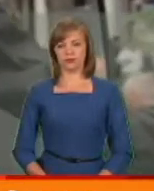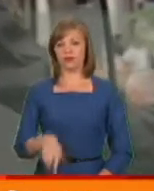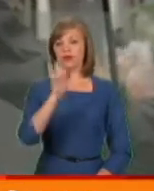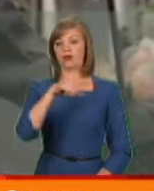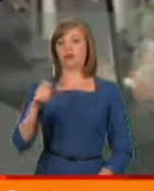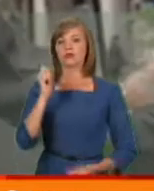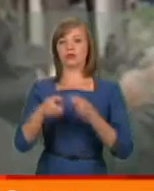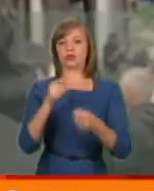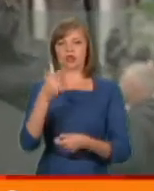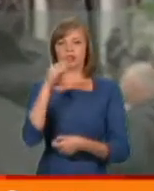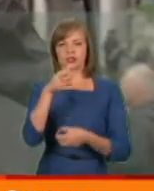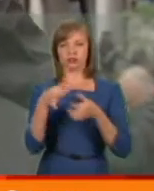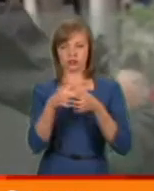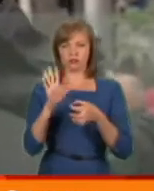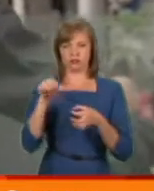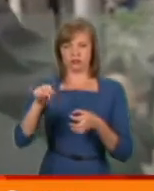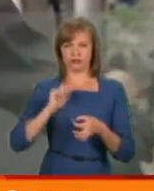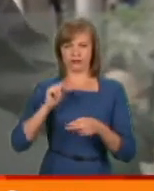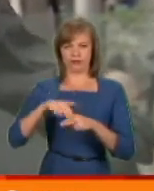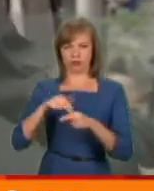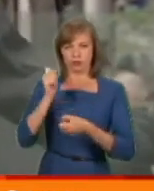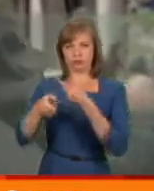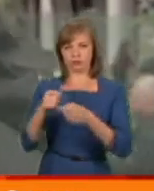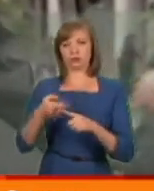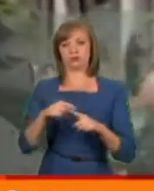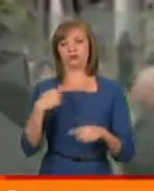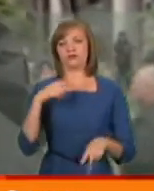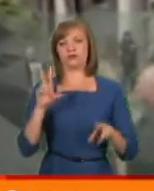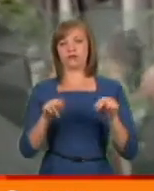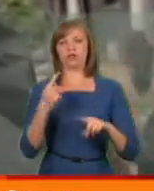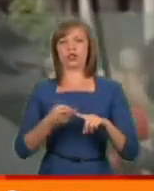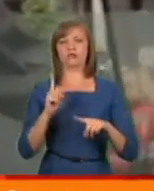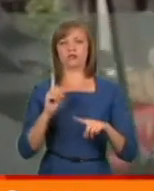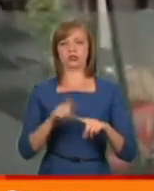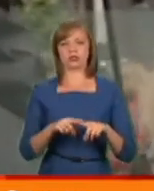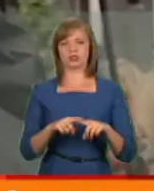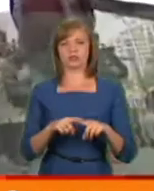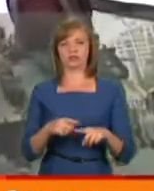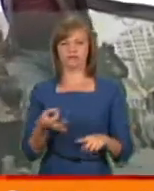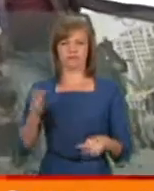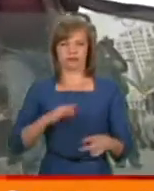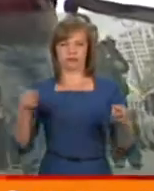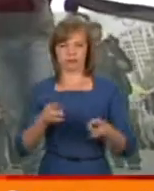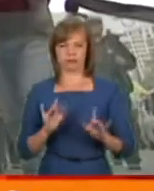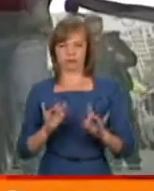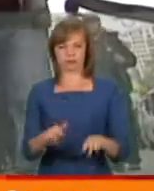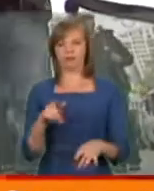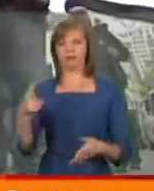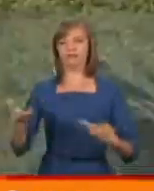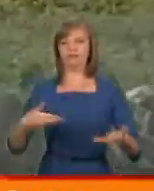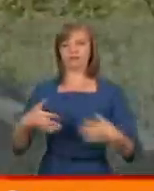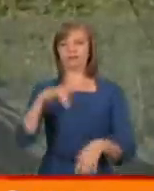Люди кидали димові шашки працівників поліції, тому ми вважаємо це превентивний необхідний захід. Колона рушає, з